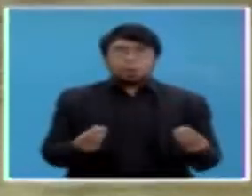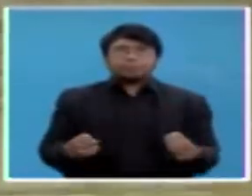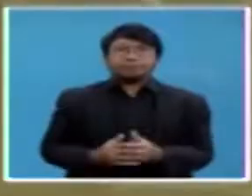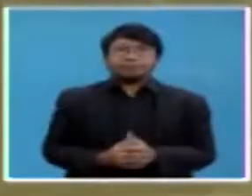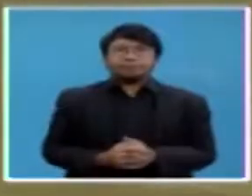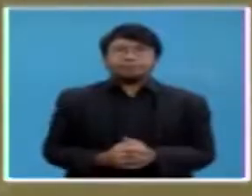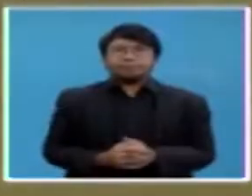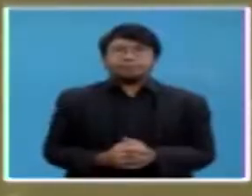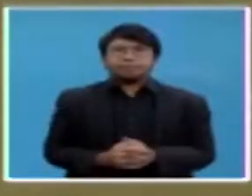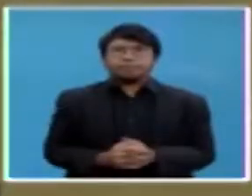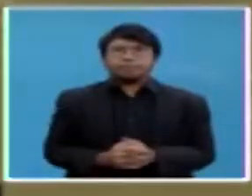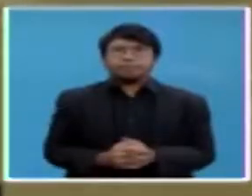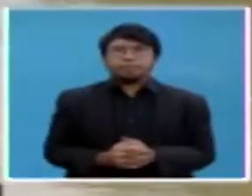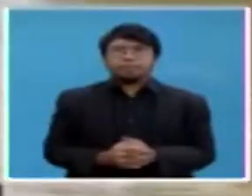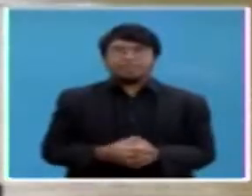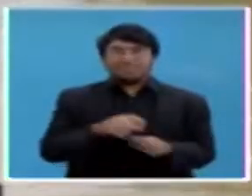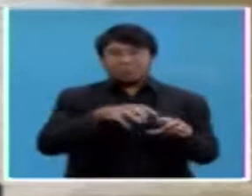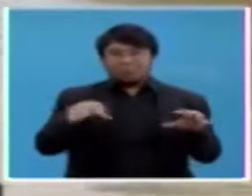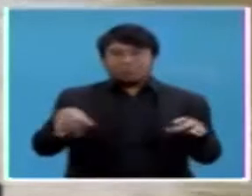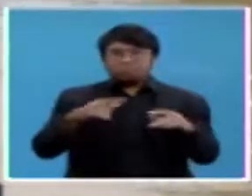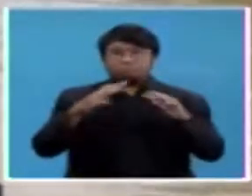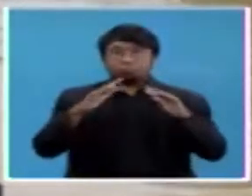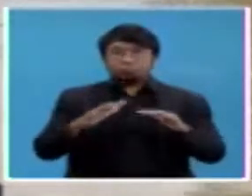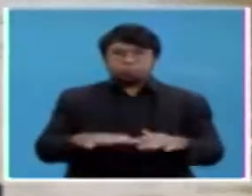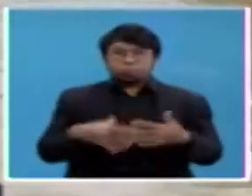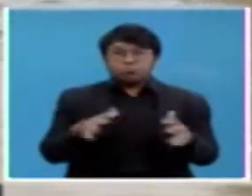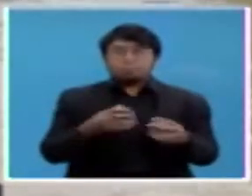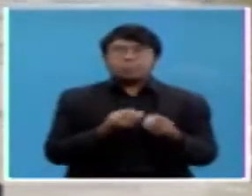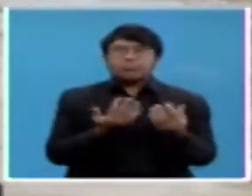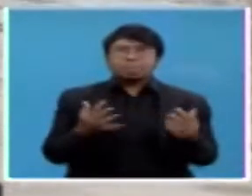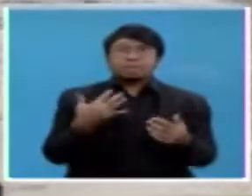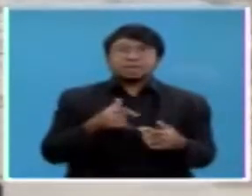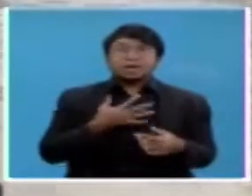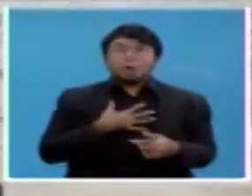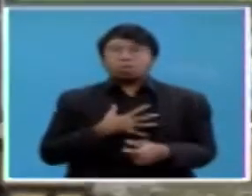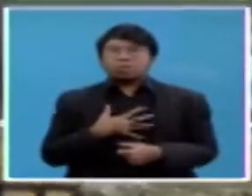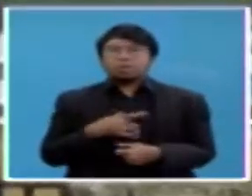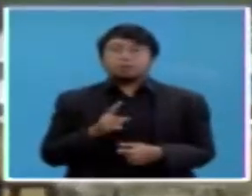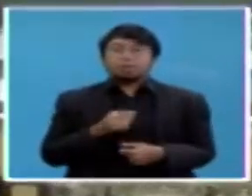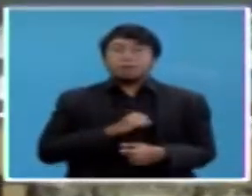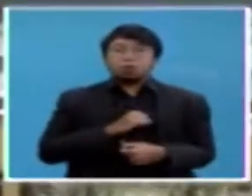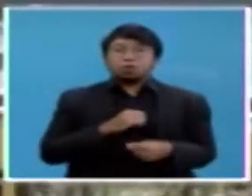sejumlah lokasi, banjir telah berangsur surut. Namun warga masih khawatir jika sewaktu-waktu banjir besar akan datang